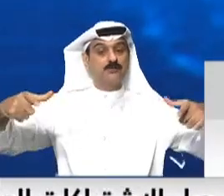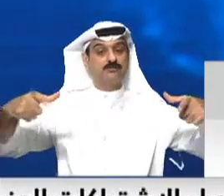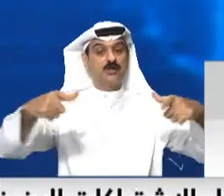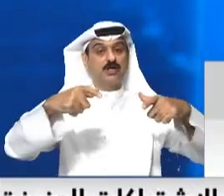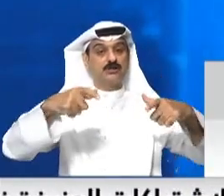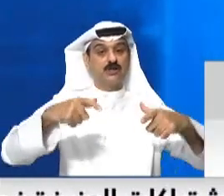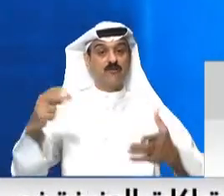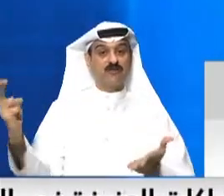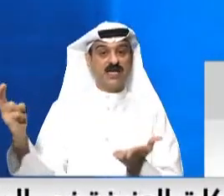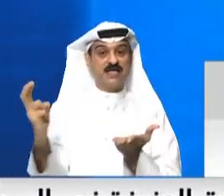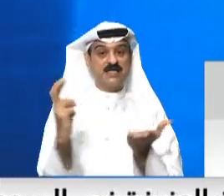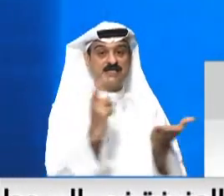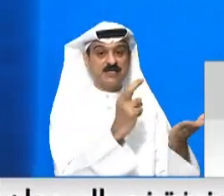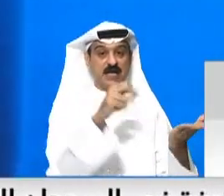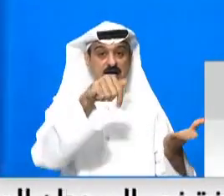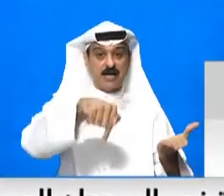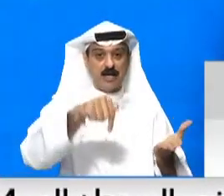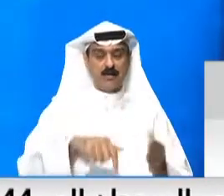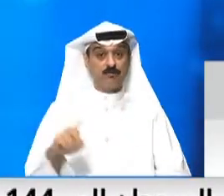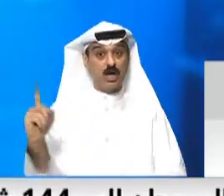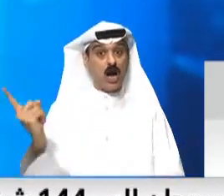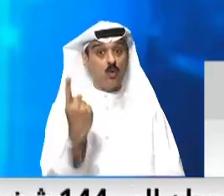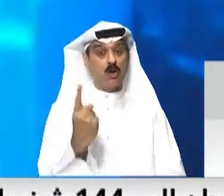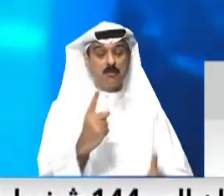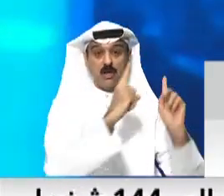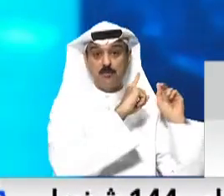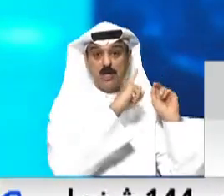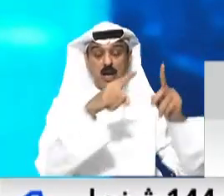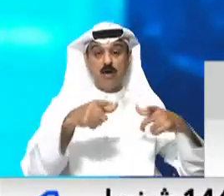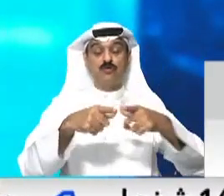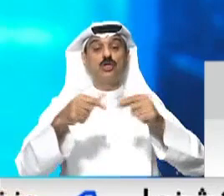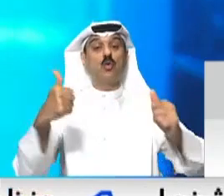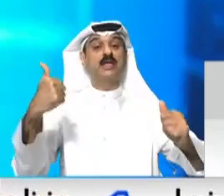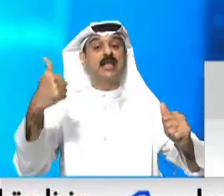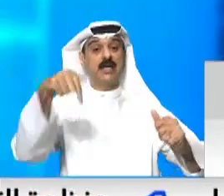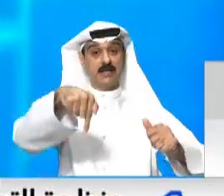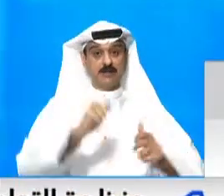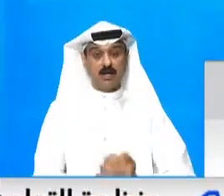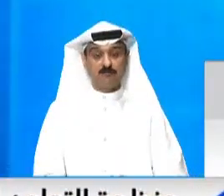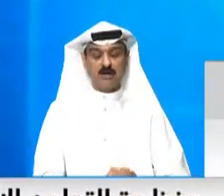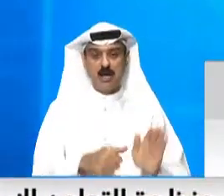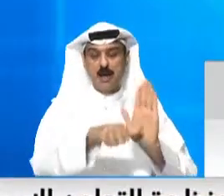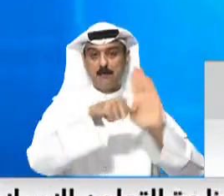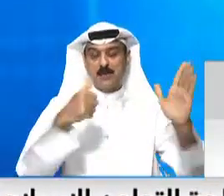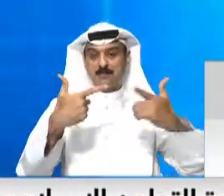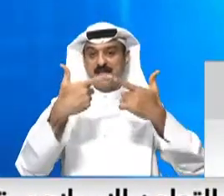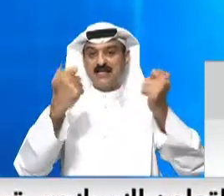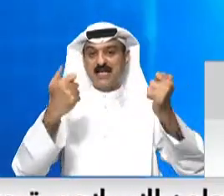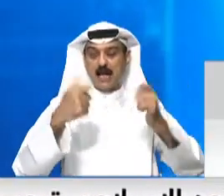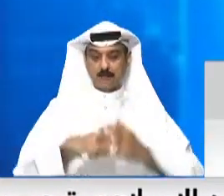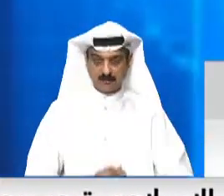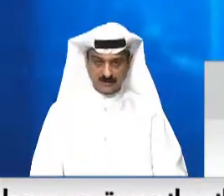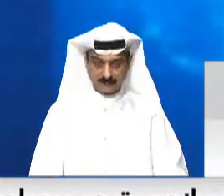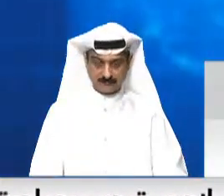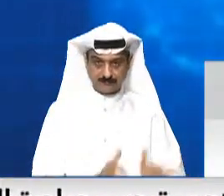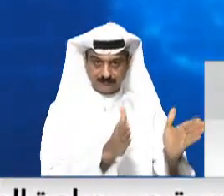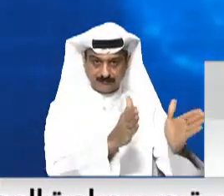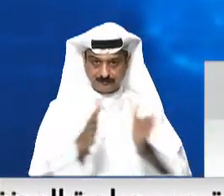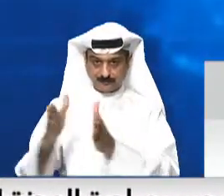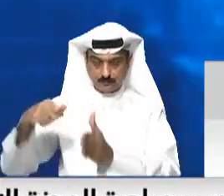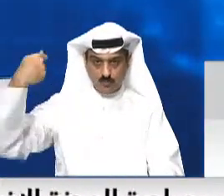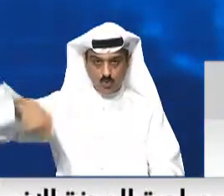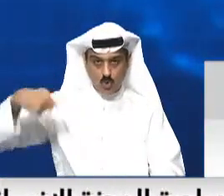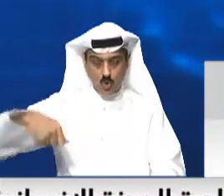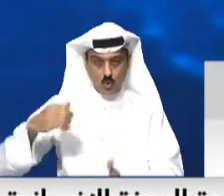يقوم بزيارة تعتبر الأولى له لدول الخليج العربي منذ اندلاع الحرب في بلاده. وأشاد وزير